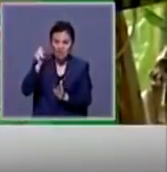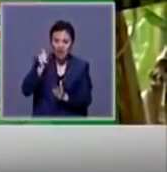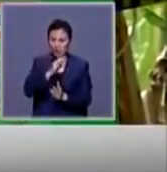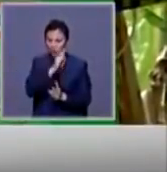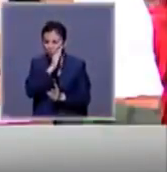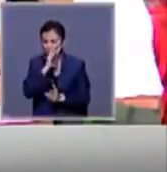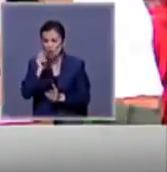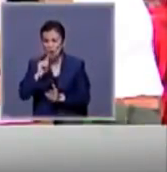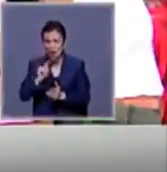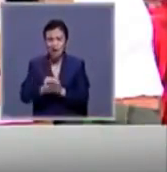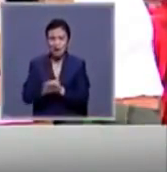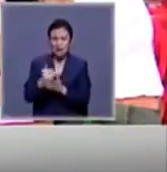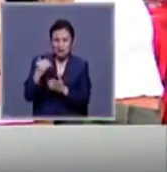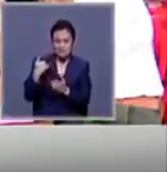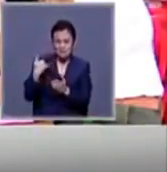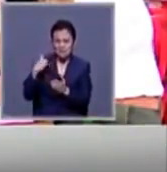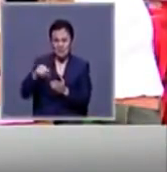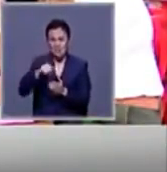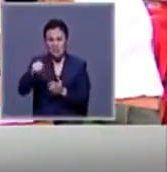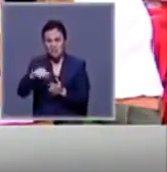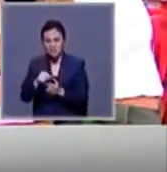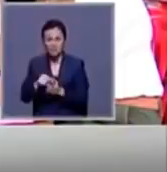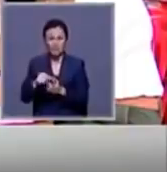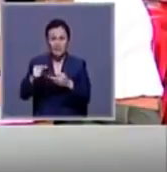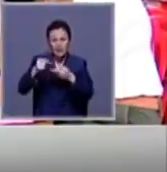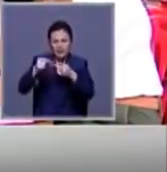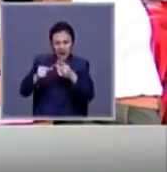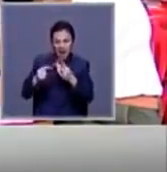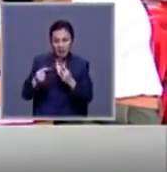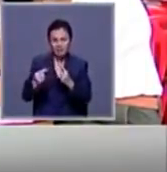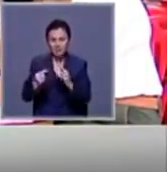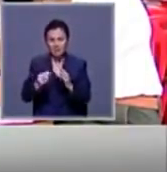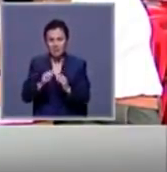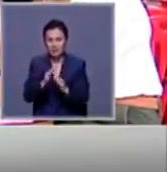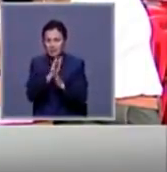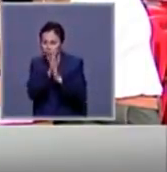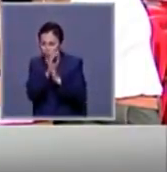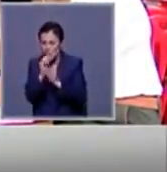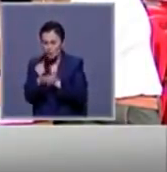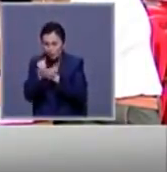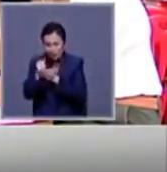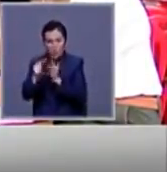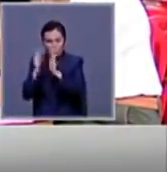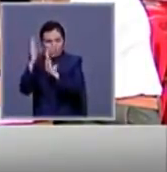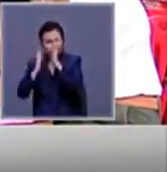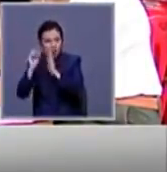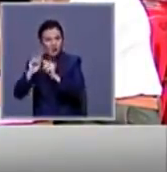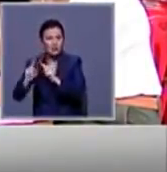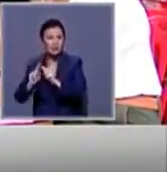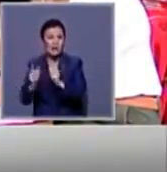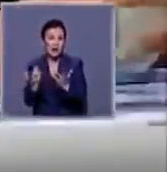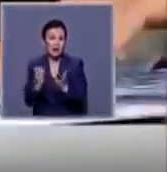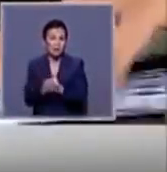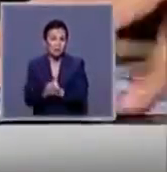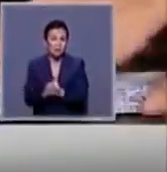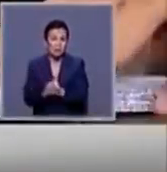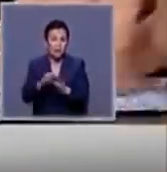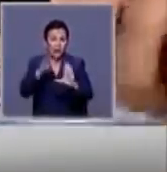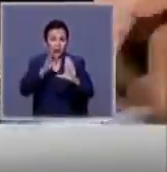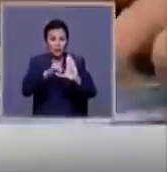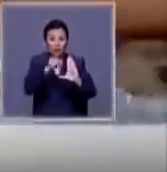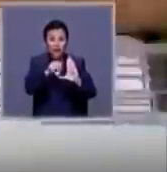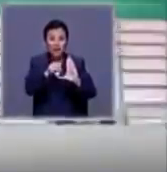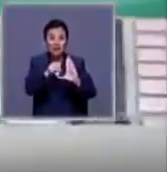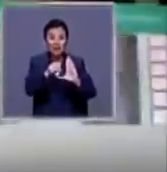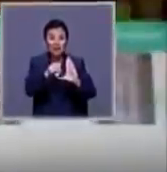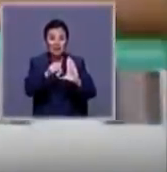บล็อกโหวตกันไหมสมมติ นี่แหละ ใช่ไหมสมมติว่าอำเภอเนี่ยก็มาสมัครกัน10คน